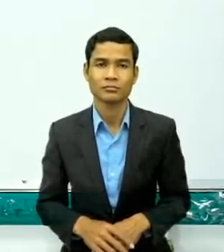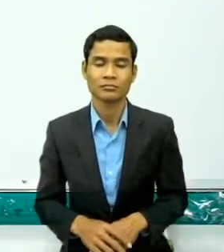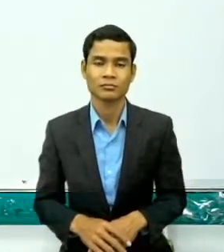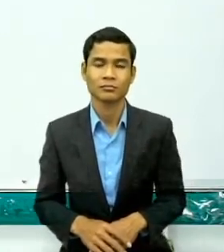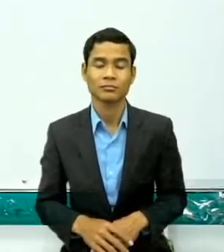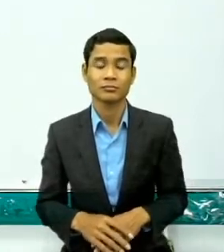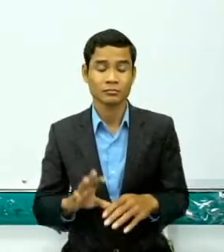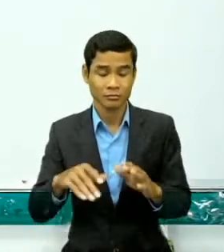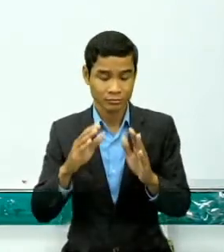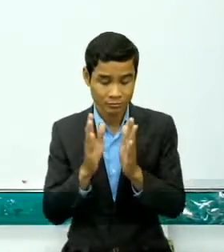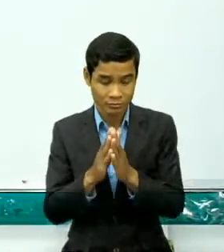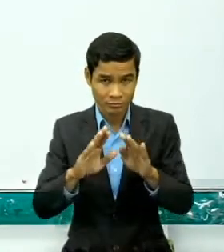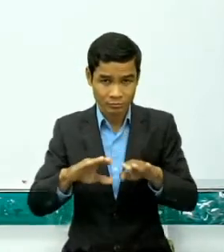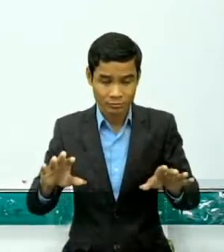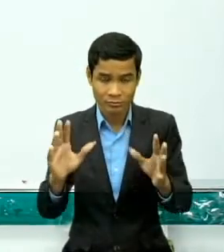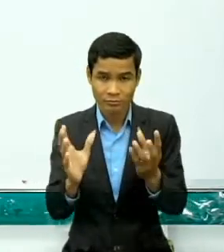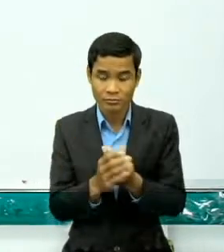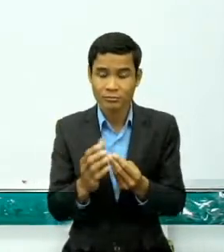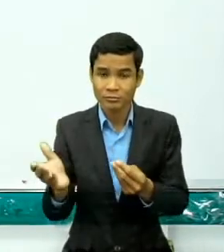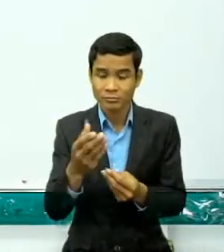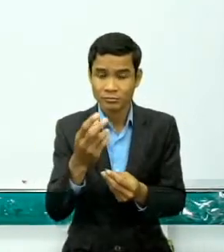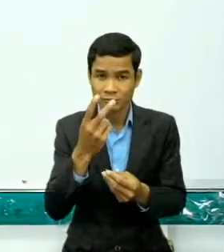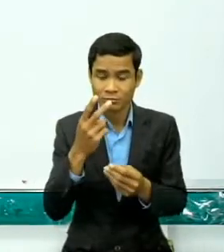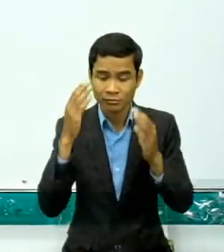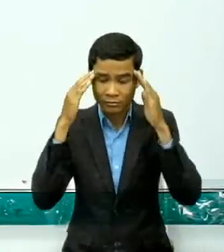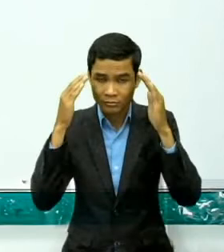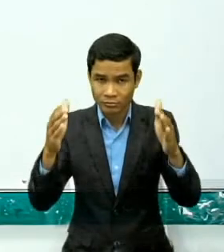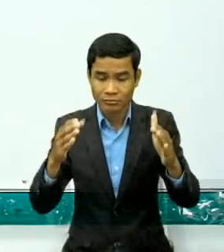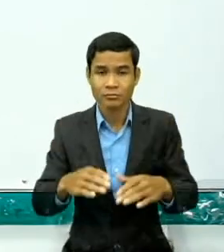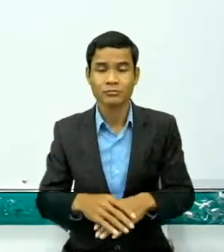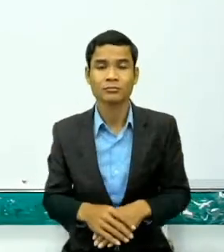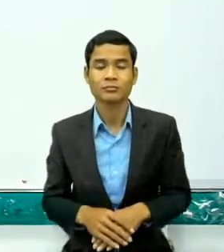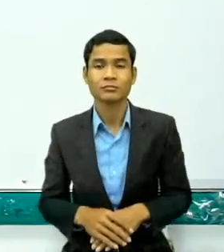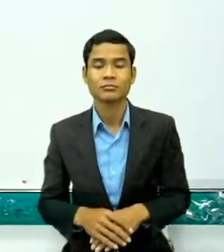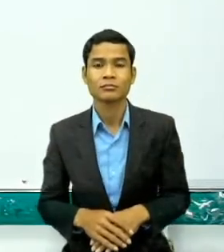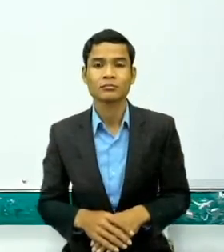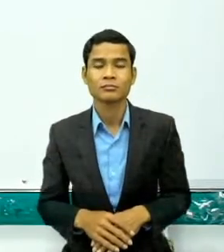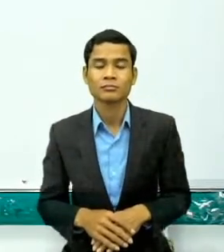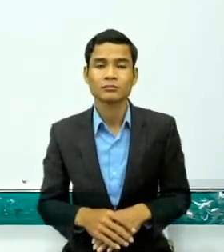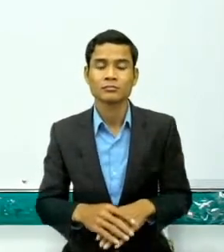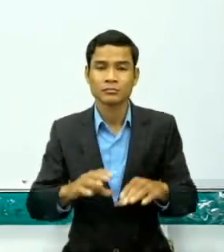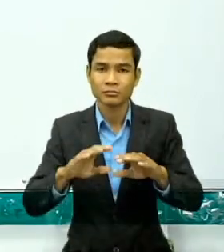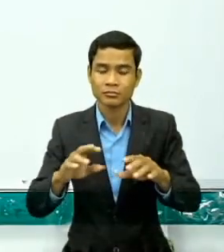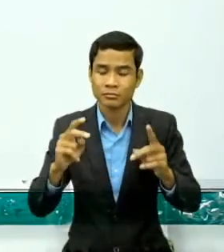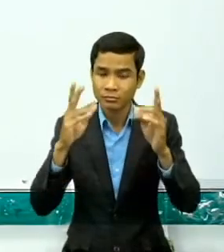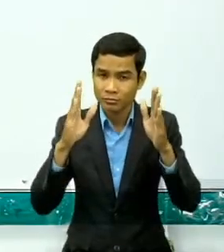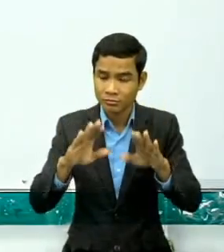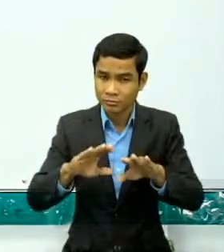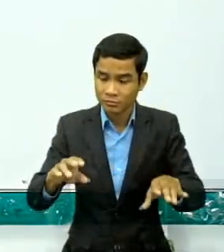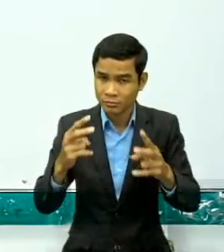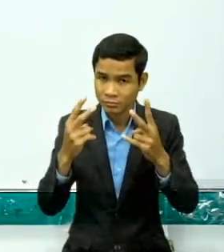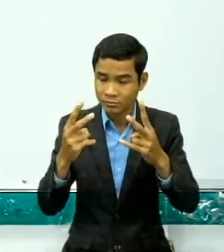អរគុណកូនកូនឥឡូវកូនត្រៀមមើលទាំងអស់គ្នាណាចាឥឡូវកូនពិនិត្យមើលសិនទៅ